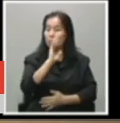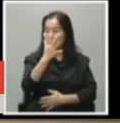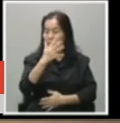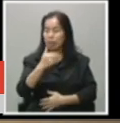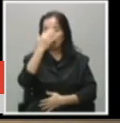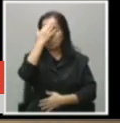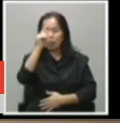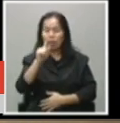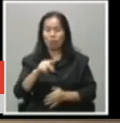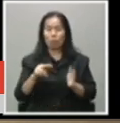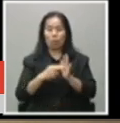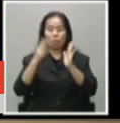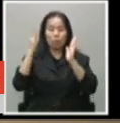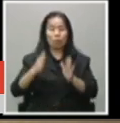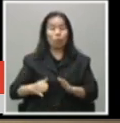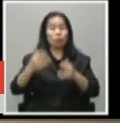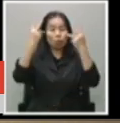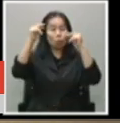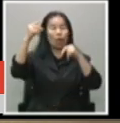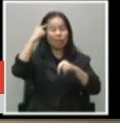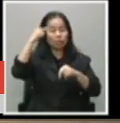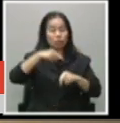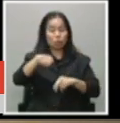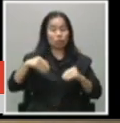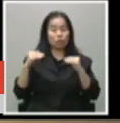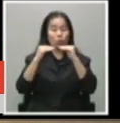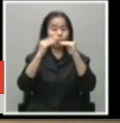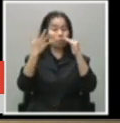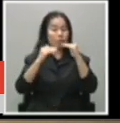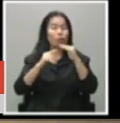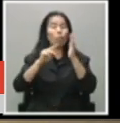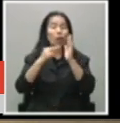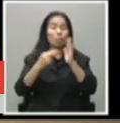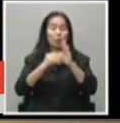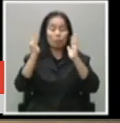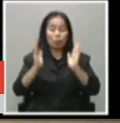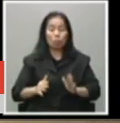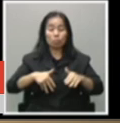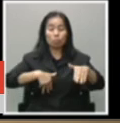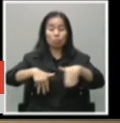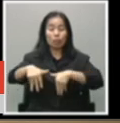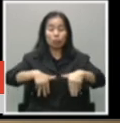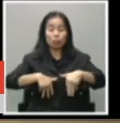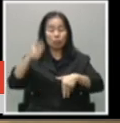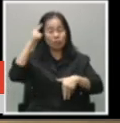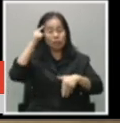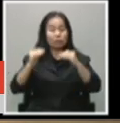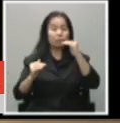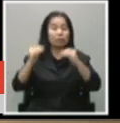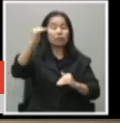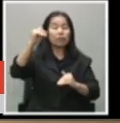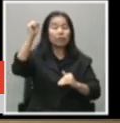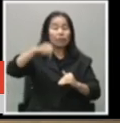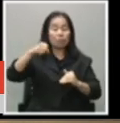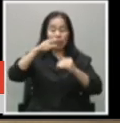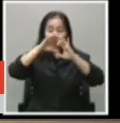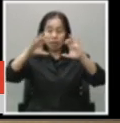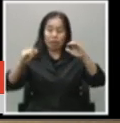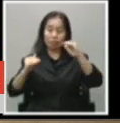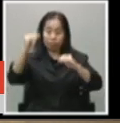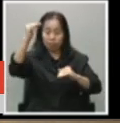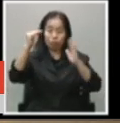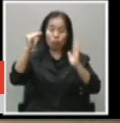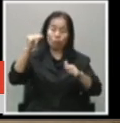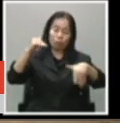คะท่านไม่เคยมองว่าคนเท่าเทียมกันท่านไม่เคยมองว่าประชาชนนั้นสามารถที่จะตัดสินได้ว่าสิ่งใดดีสิ่งใดถูก